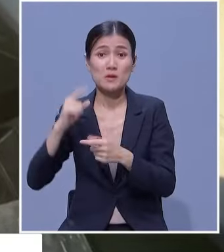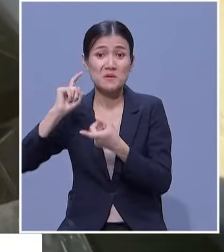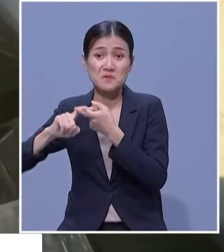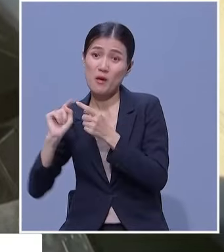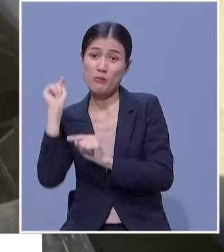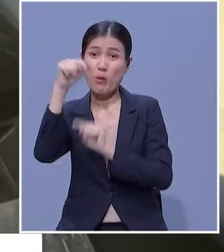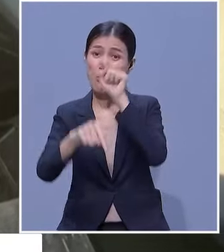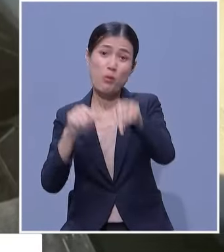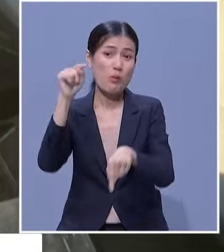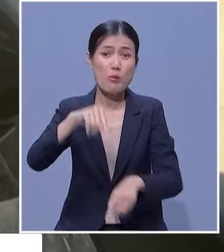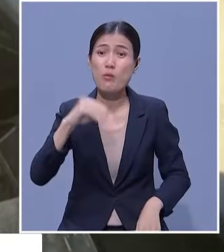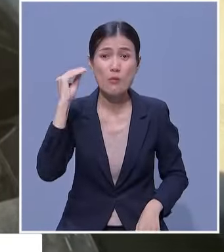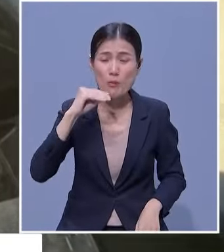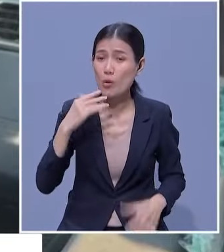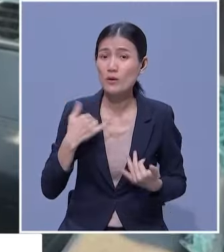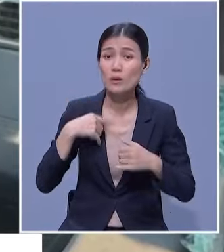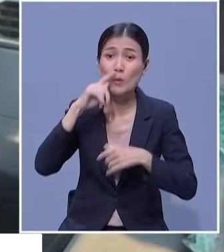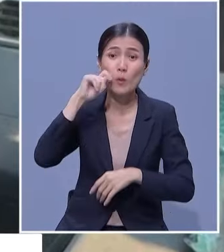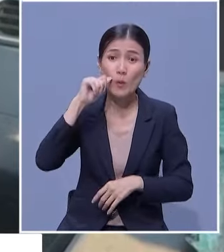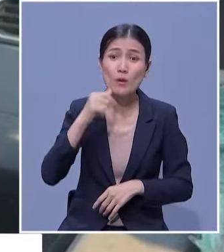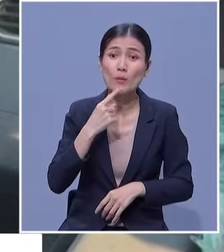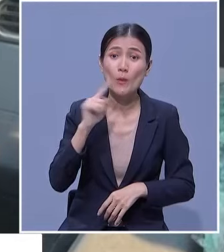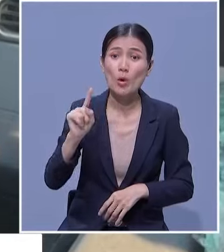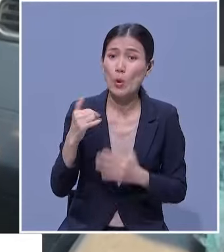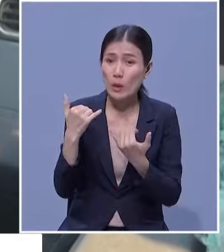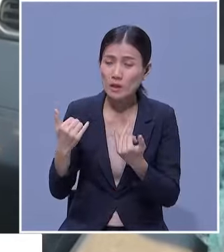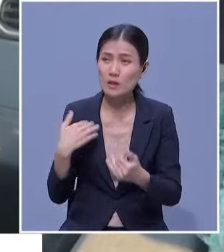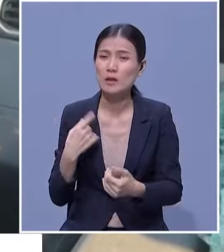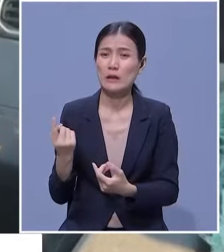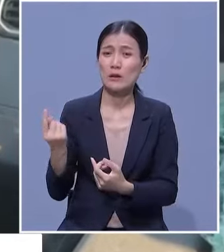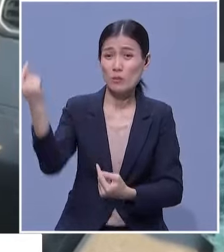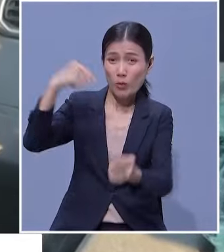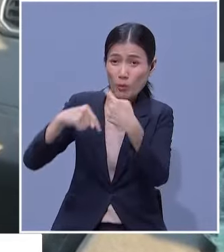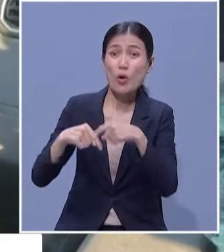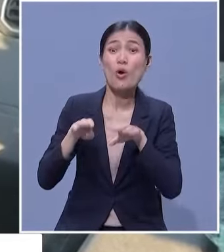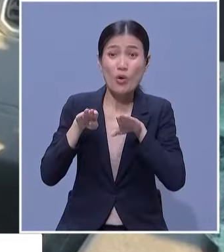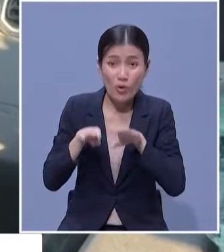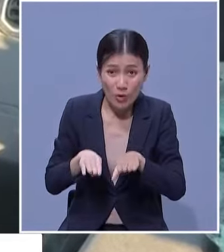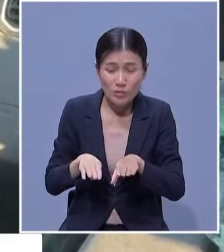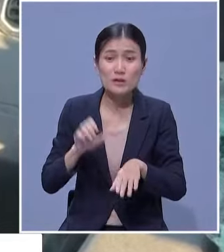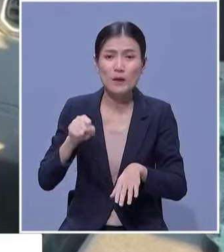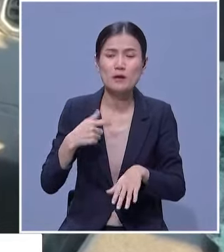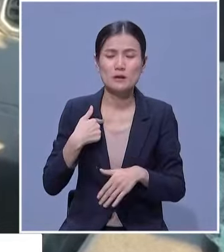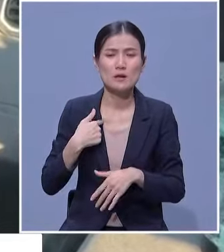ค่ะแม้ว่าเจ้าหน้าที่ยูเครนจะกล่าวว่าความถี่ในการโจมตีนี้ลดลงแล้วนับตั้งแต่สหรัฐ